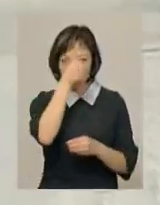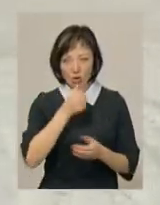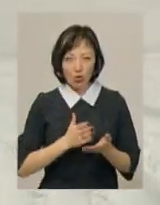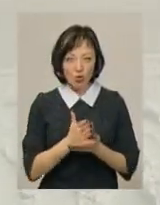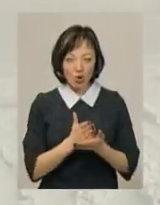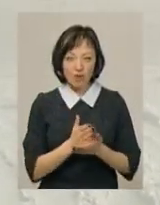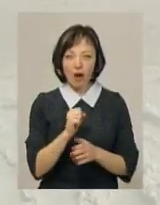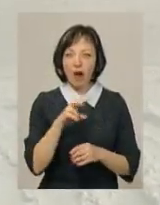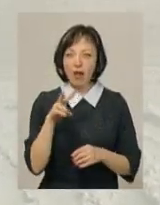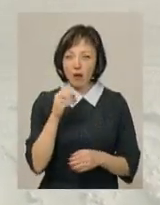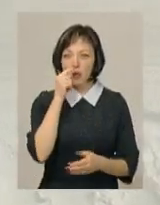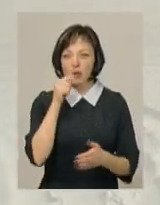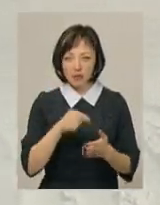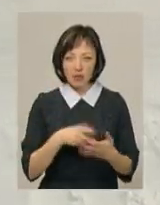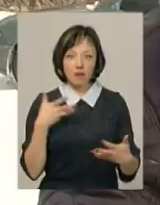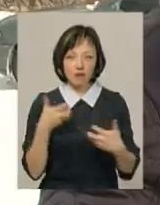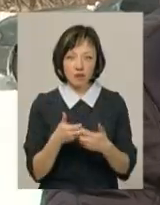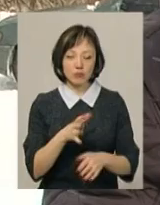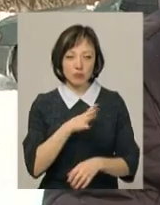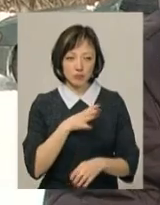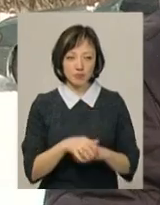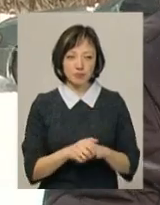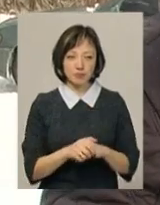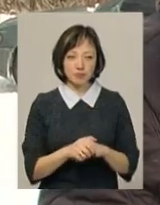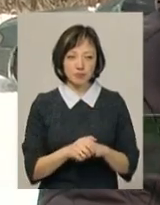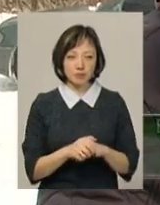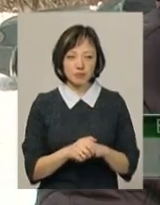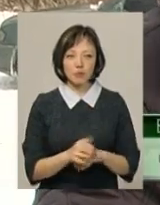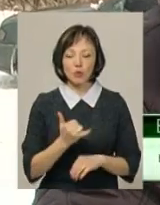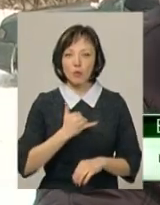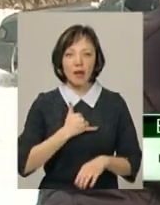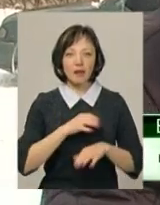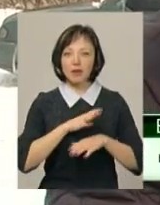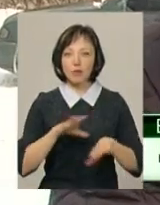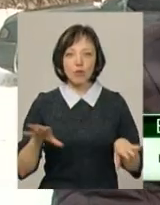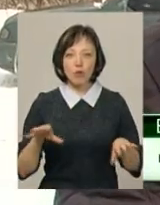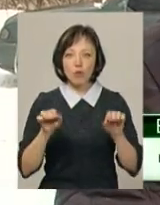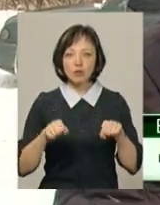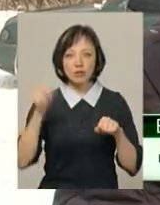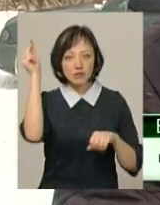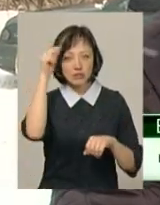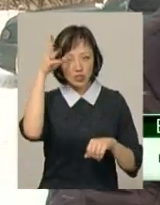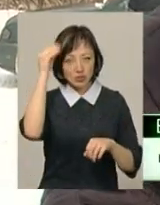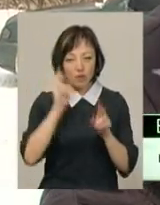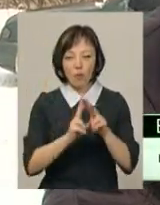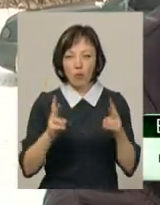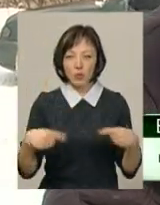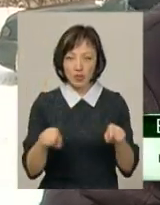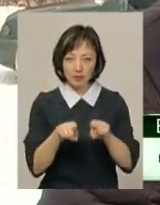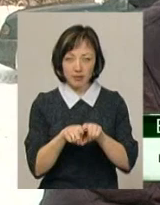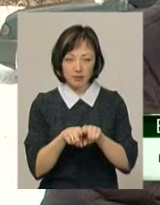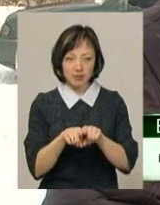зізнається, попри досвід потрапляв і в ДТП. У мене не було можливості підвчитися в когось саме таких